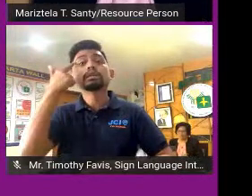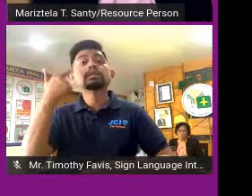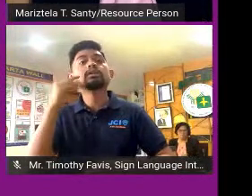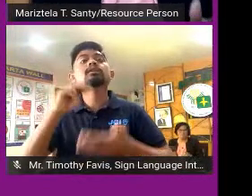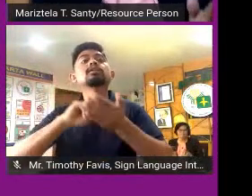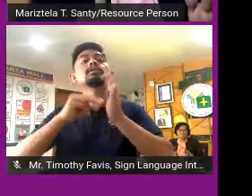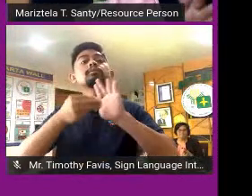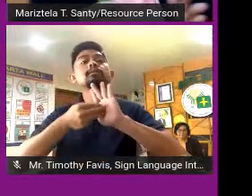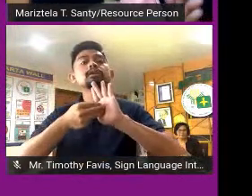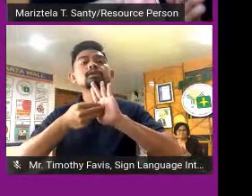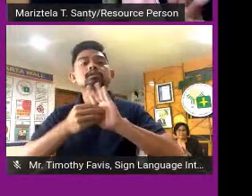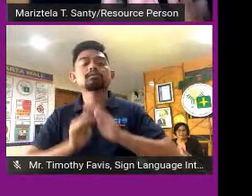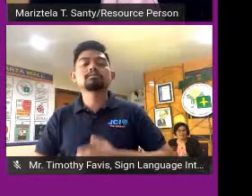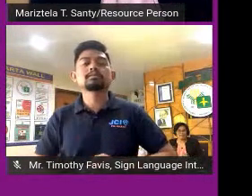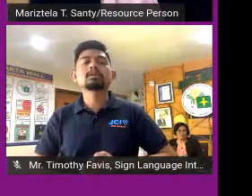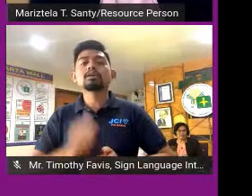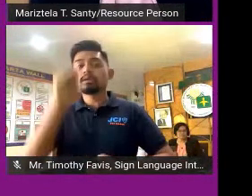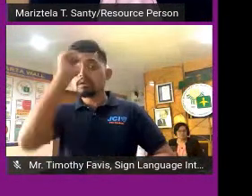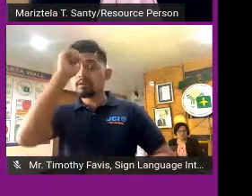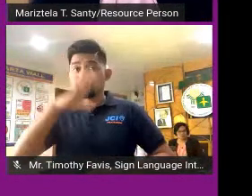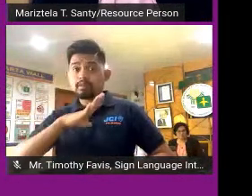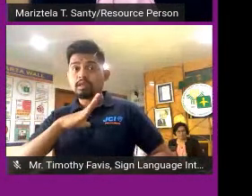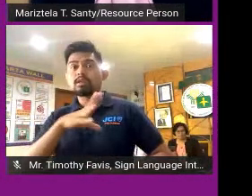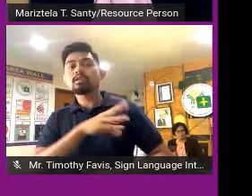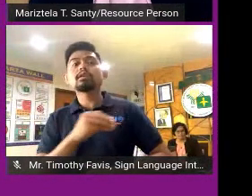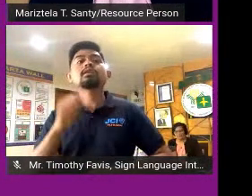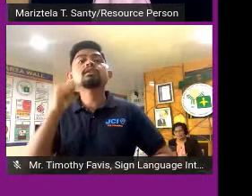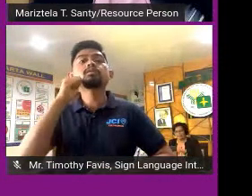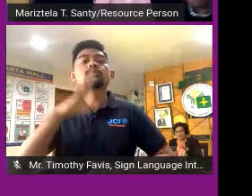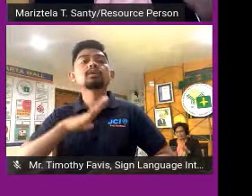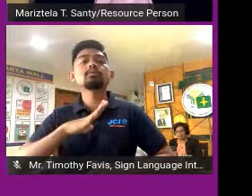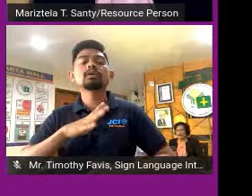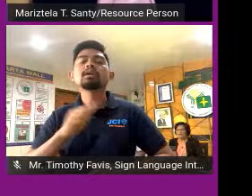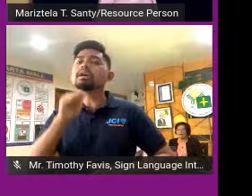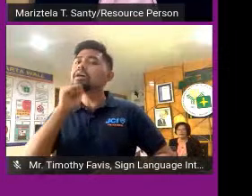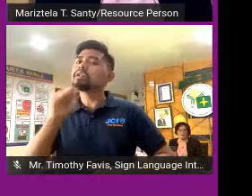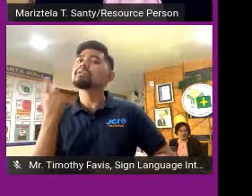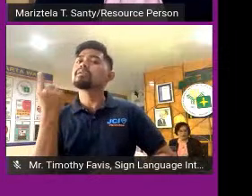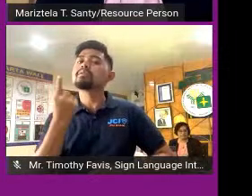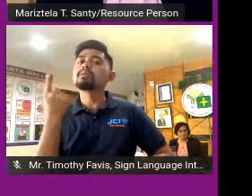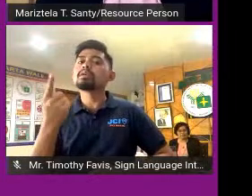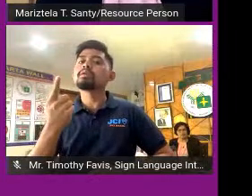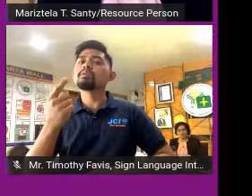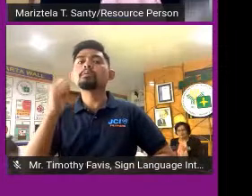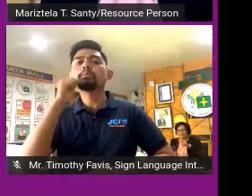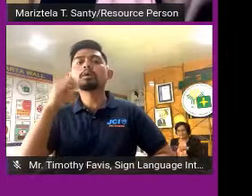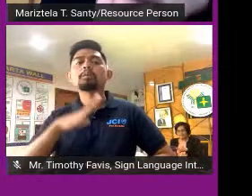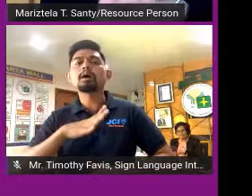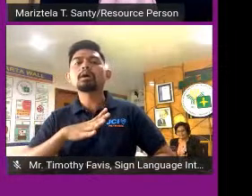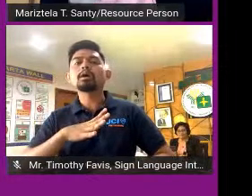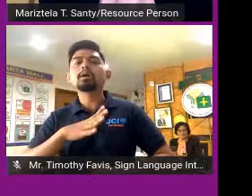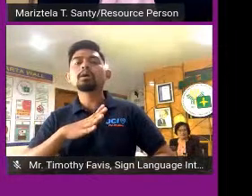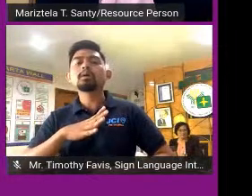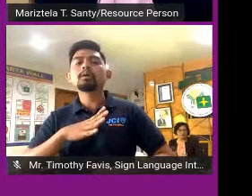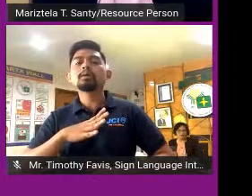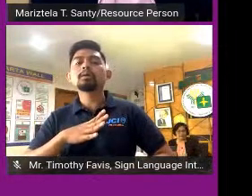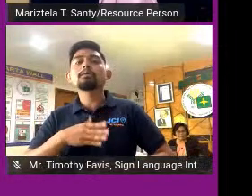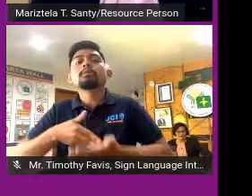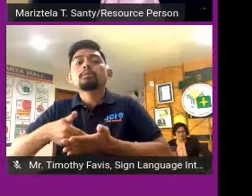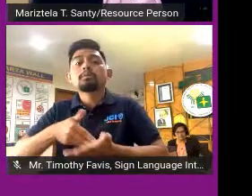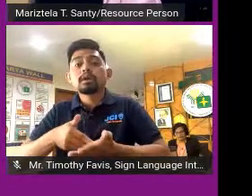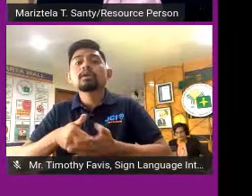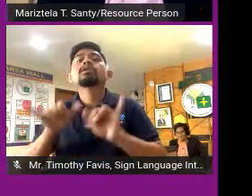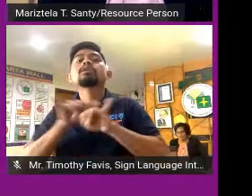mean men and women. Hindi lang babae ang naaapi, but pati ang